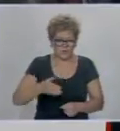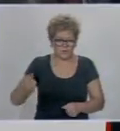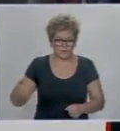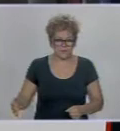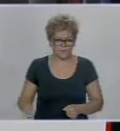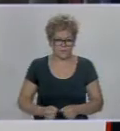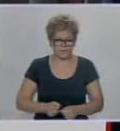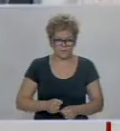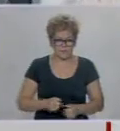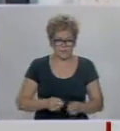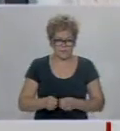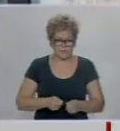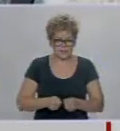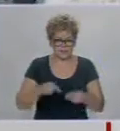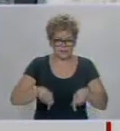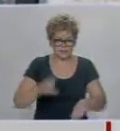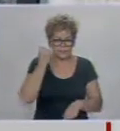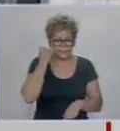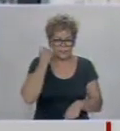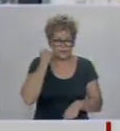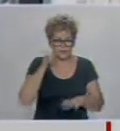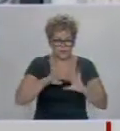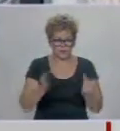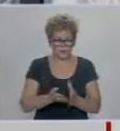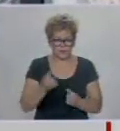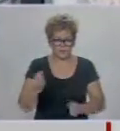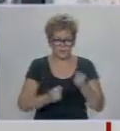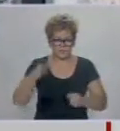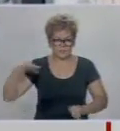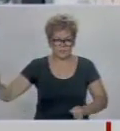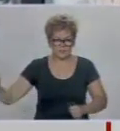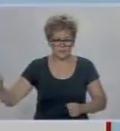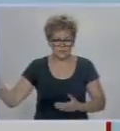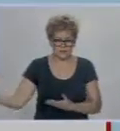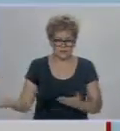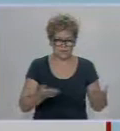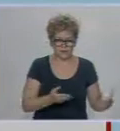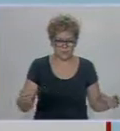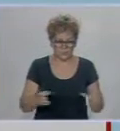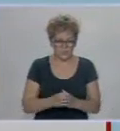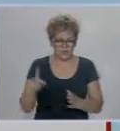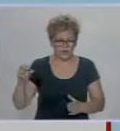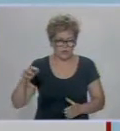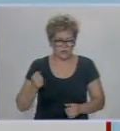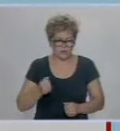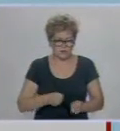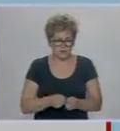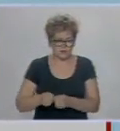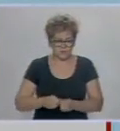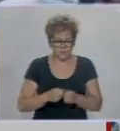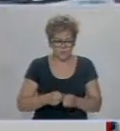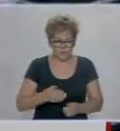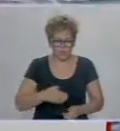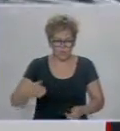liderii de sindicat din cadrul Transloc spun că de dimineață toate mașinile care apucaseră să iasă pe traseu au fost chemate la garaj. Sindicalistul spune că a încercat